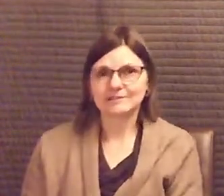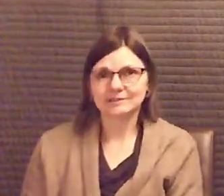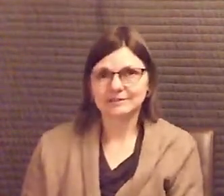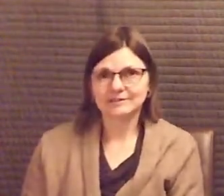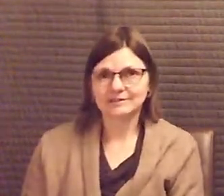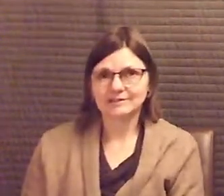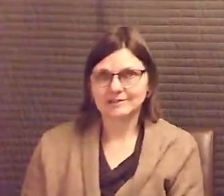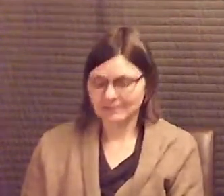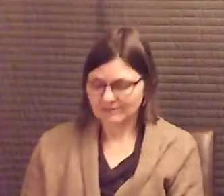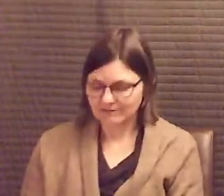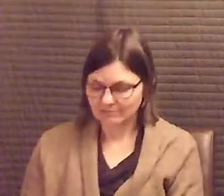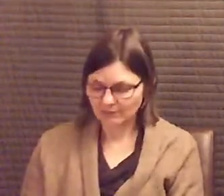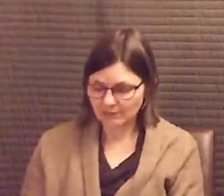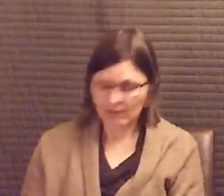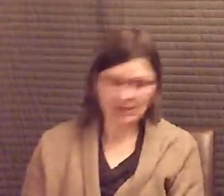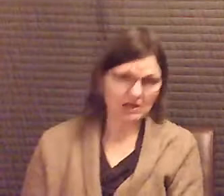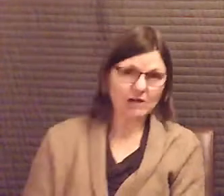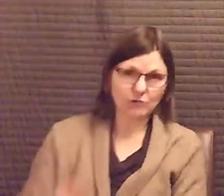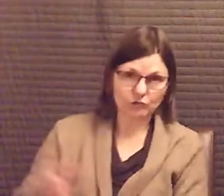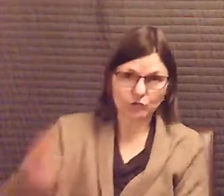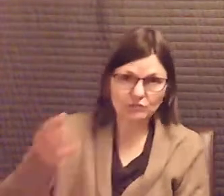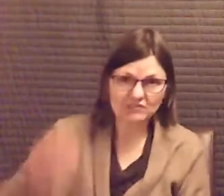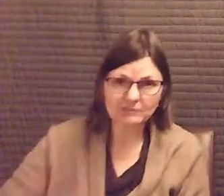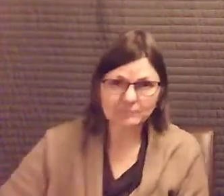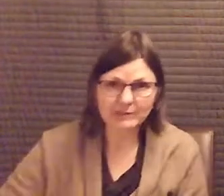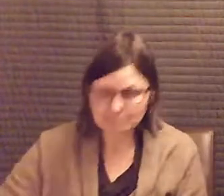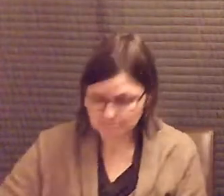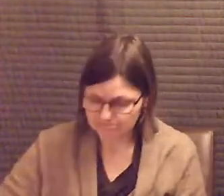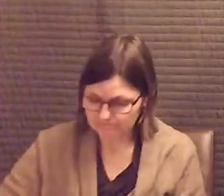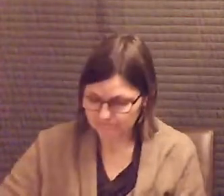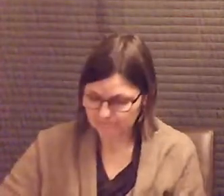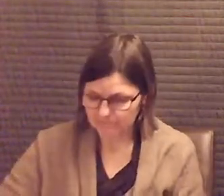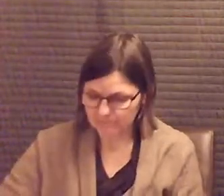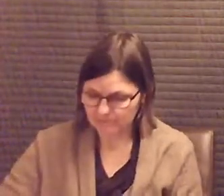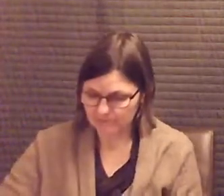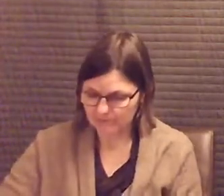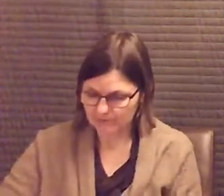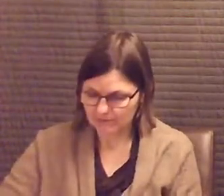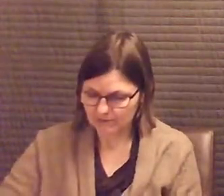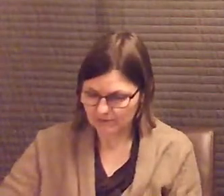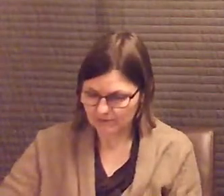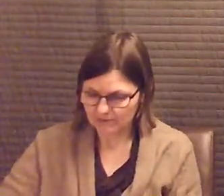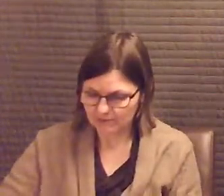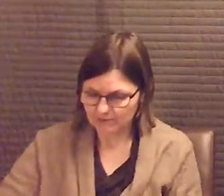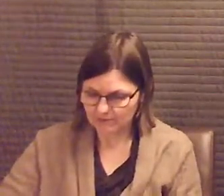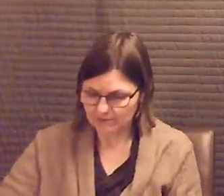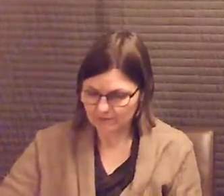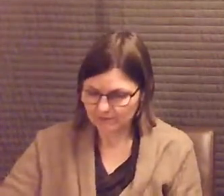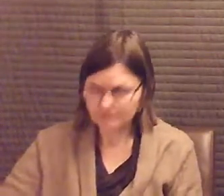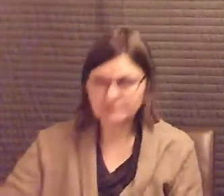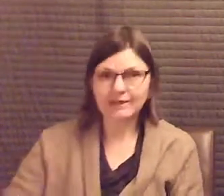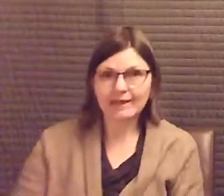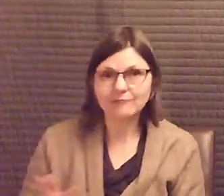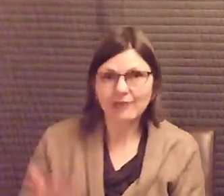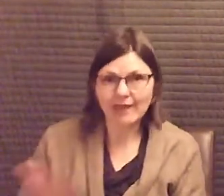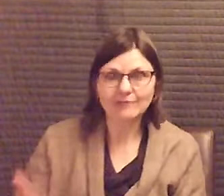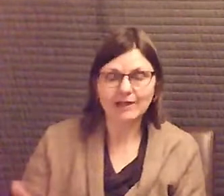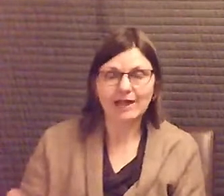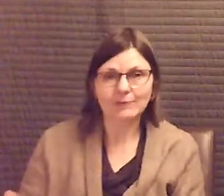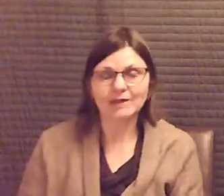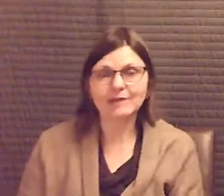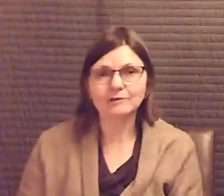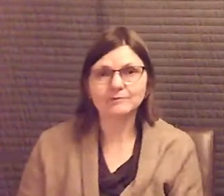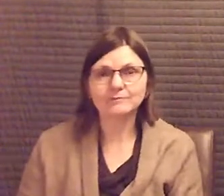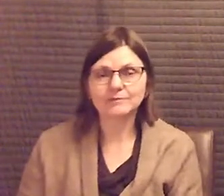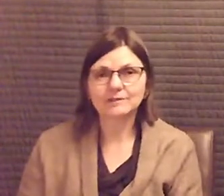jongeren en soorten scriptures en ga je aan onderzoek de schrift me you baby kinderen live nee ze geven even